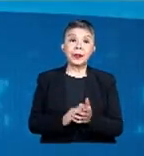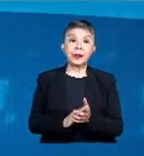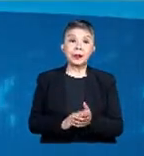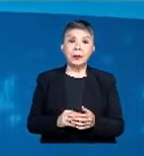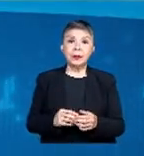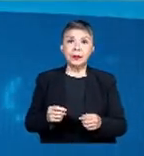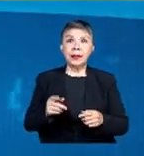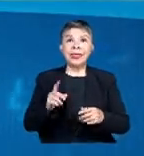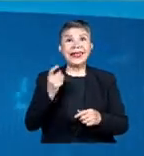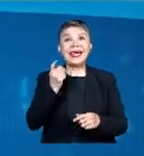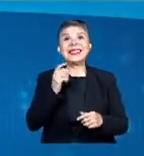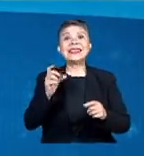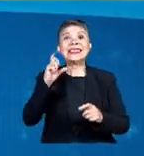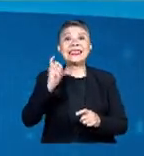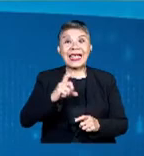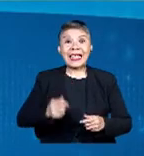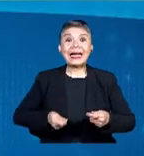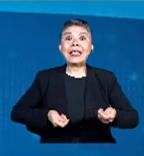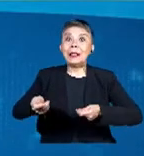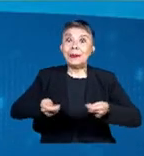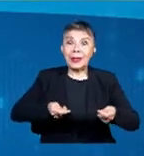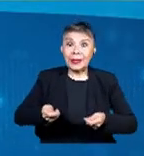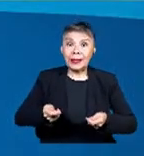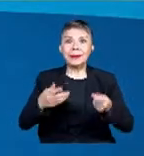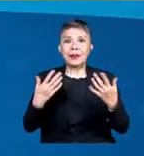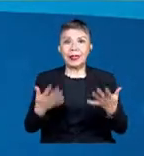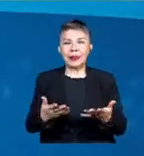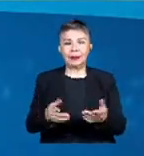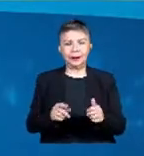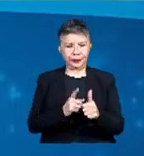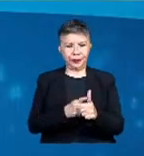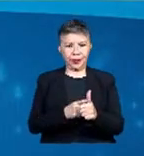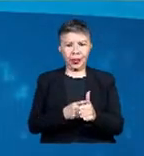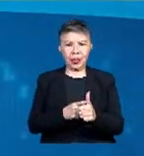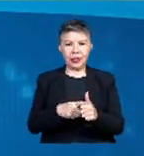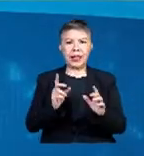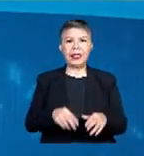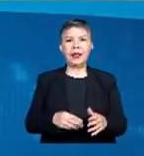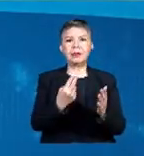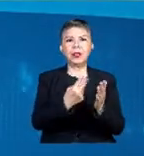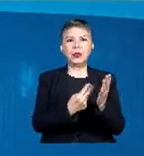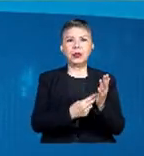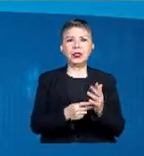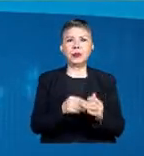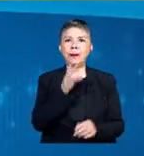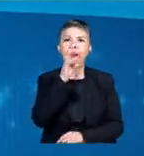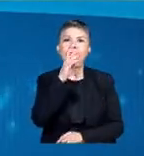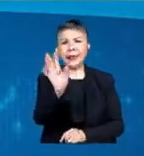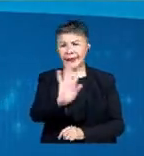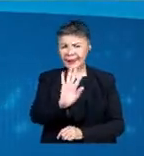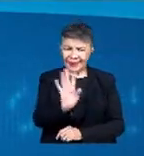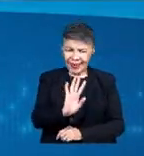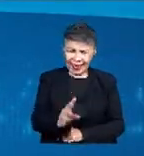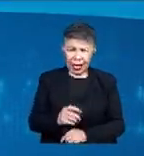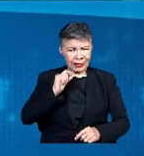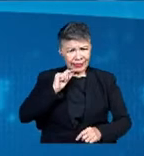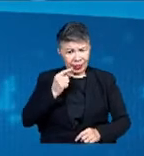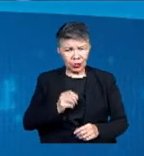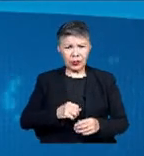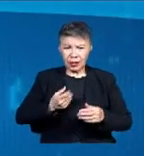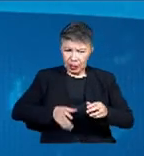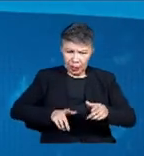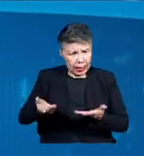implementasi. Bagaimana tidak hanya menjadi peraturan yang sia-sia saja. Sekali lagi, itu